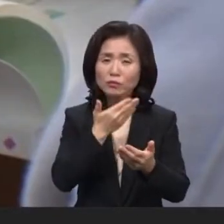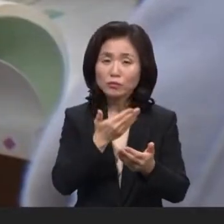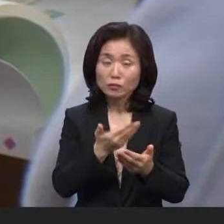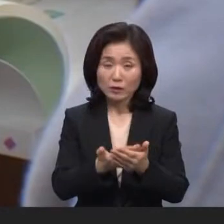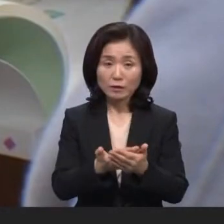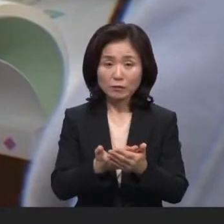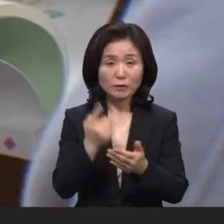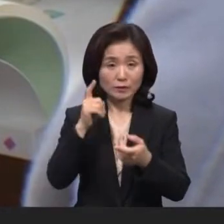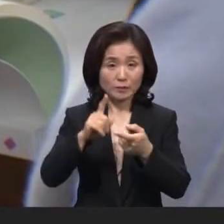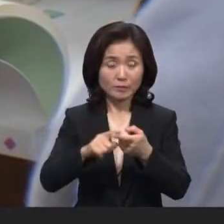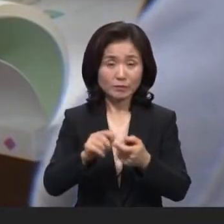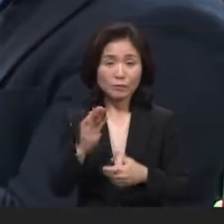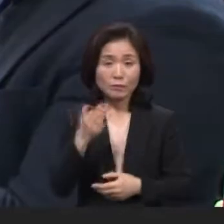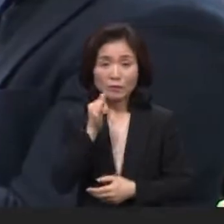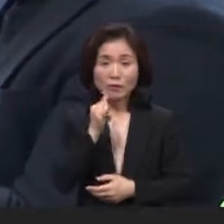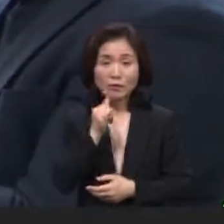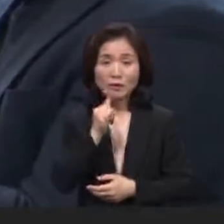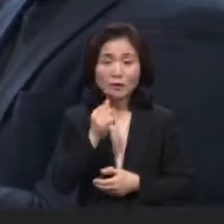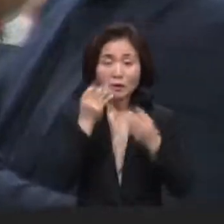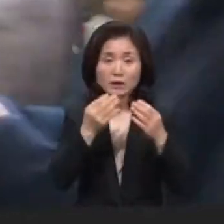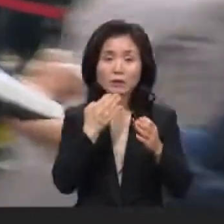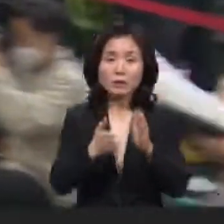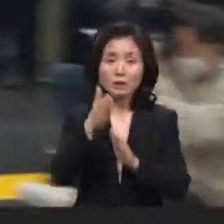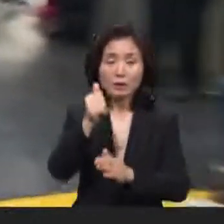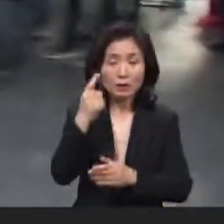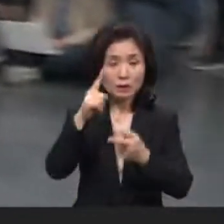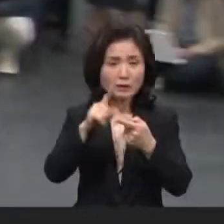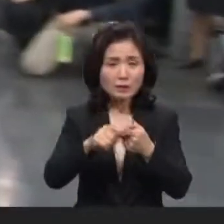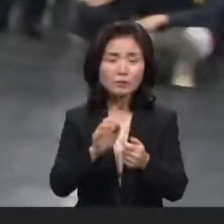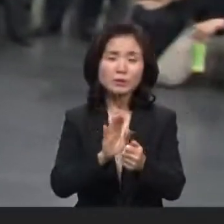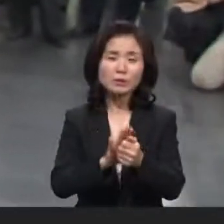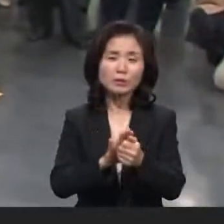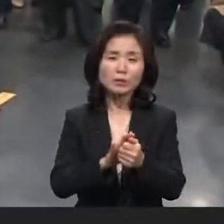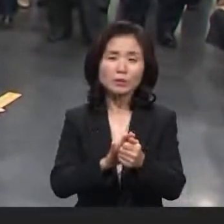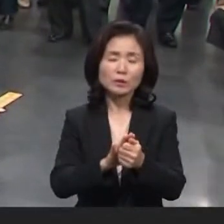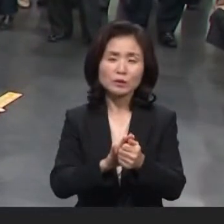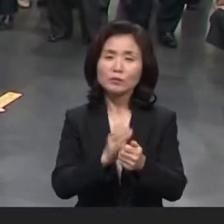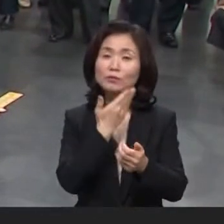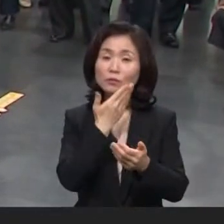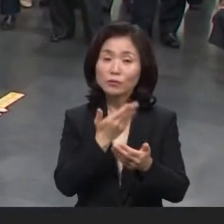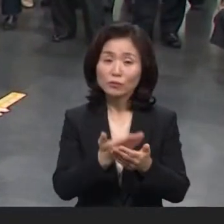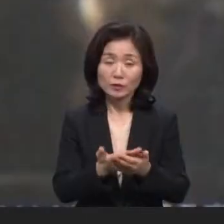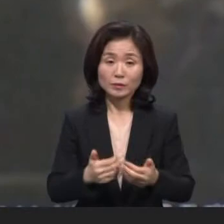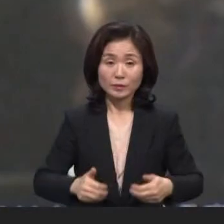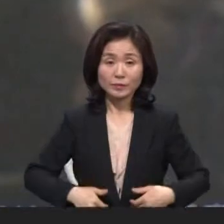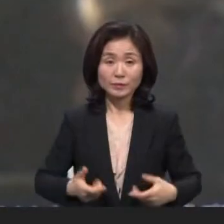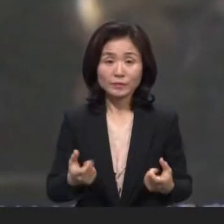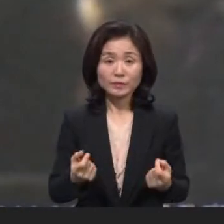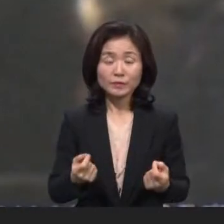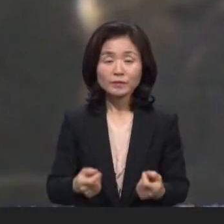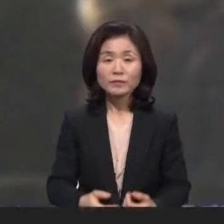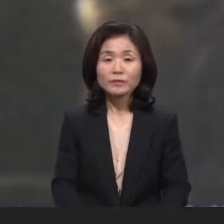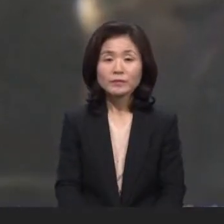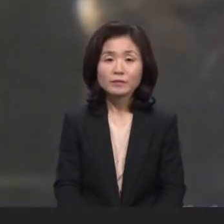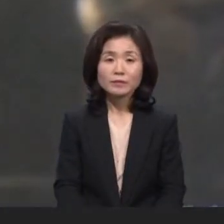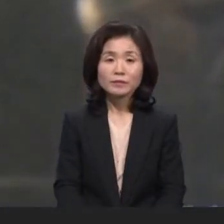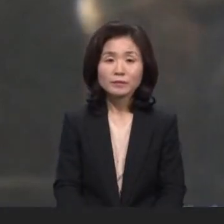있습니다 새 서울시장에 관심과 지원이 그만큼 중요합니다 2 베이스 뉴 스타일 합니다